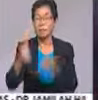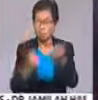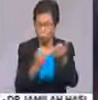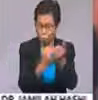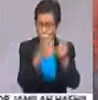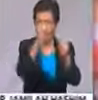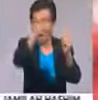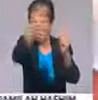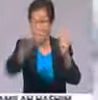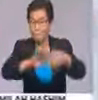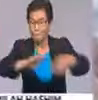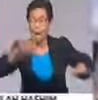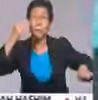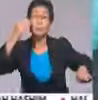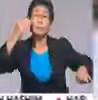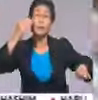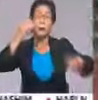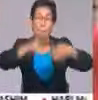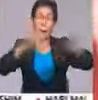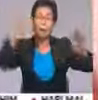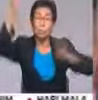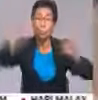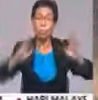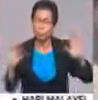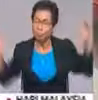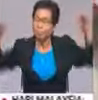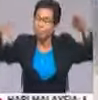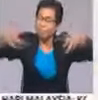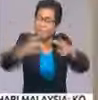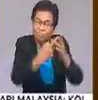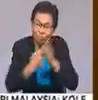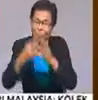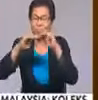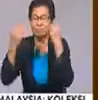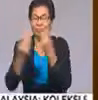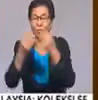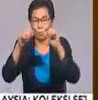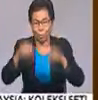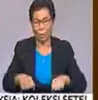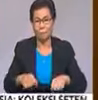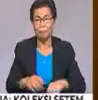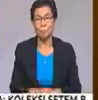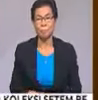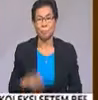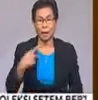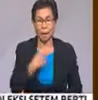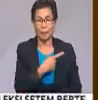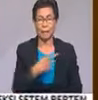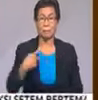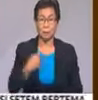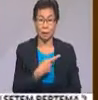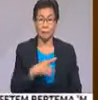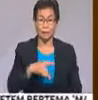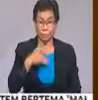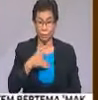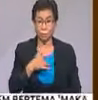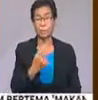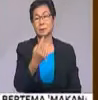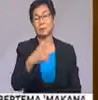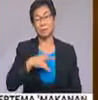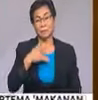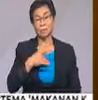penuh bahasa Malaysia berupaya dalam menghimpun perpaduan masyarakat. Kami rasa itu adalah